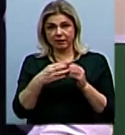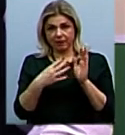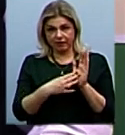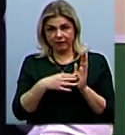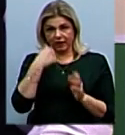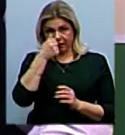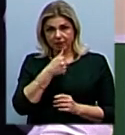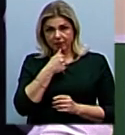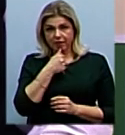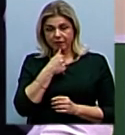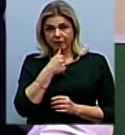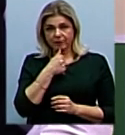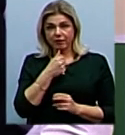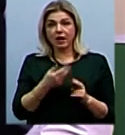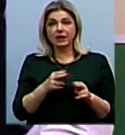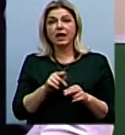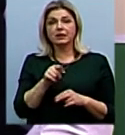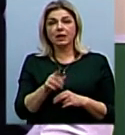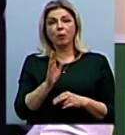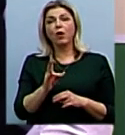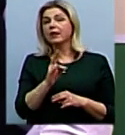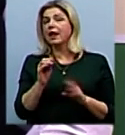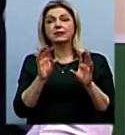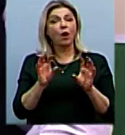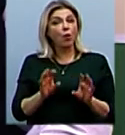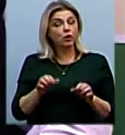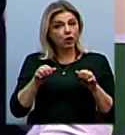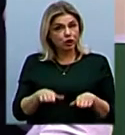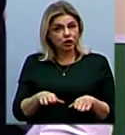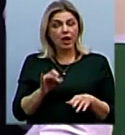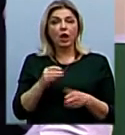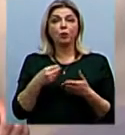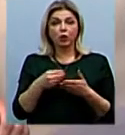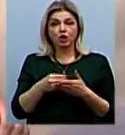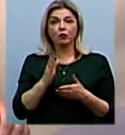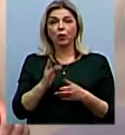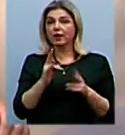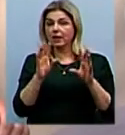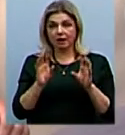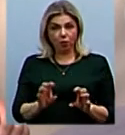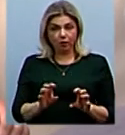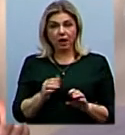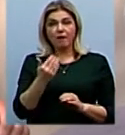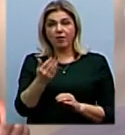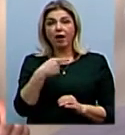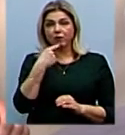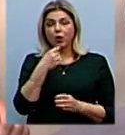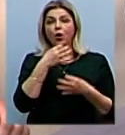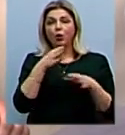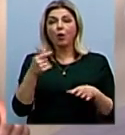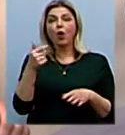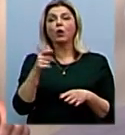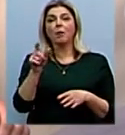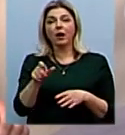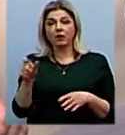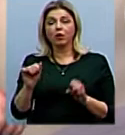рік, це буде незаконним, це рішення, і цей бюджет буде незаконним. Ви казали про те, що будь-який громадянин може